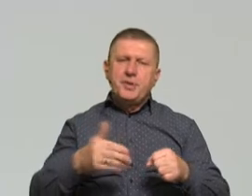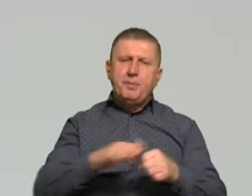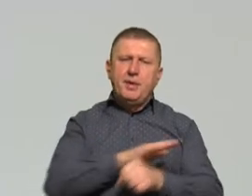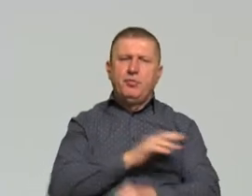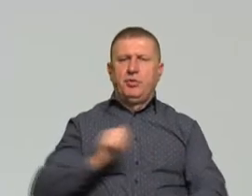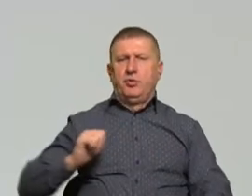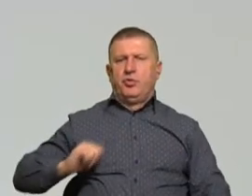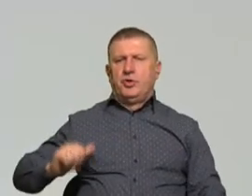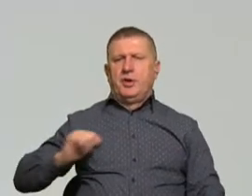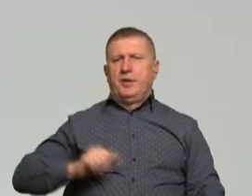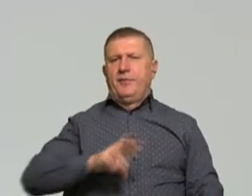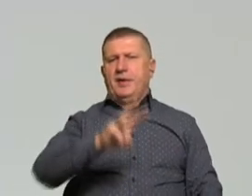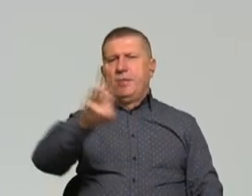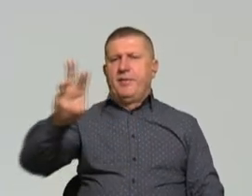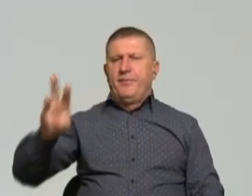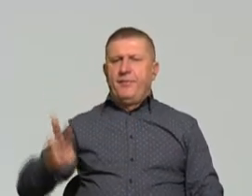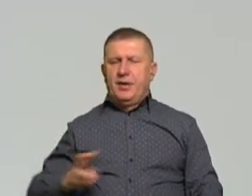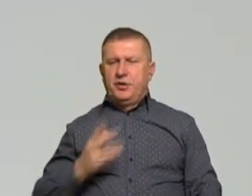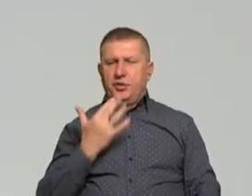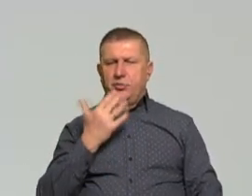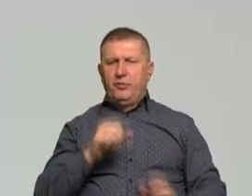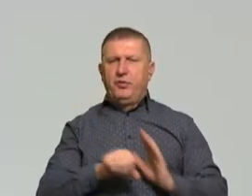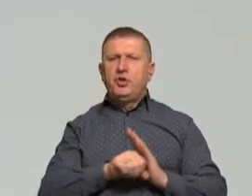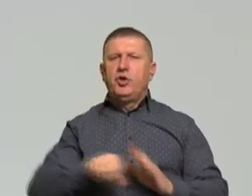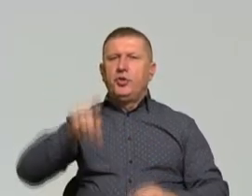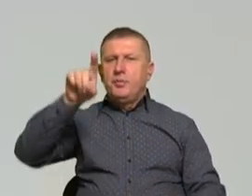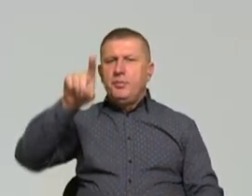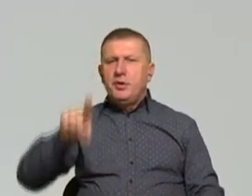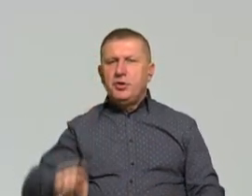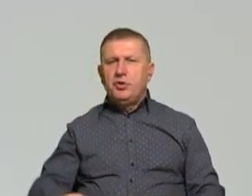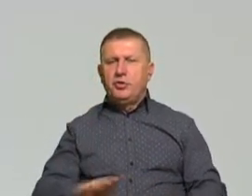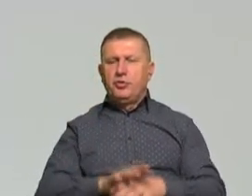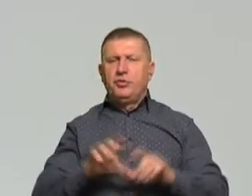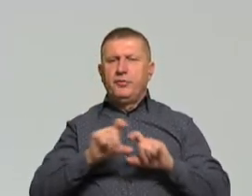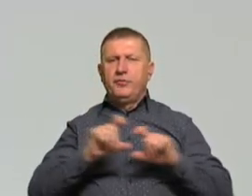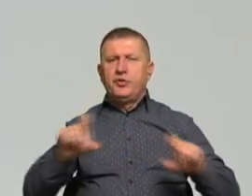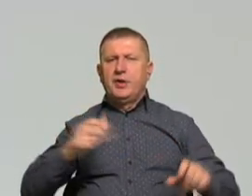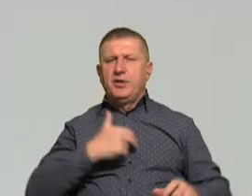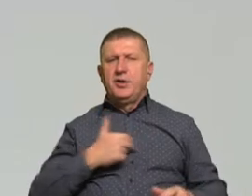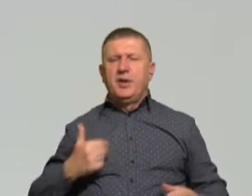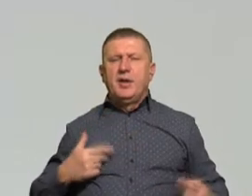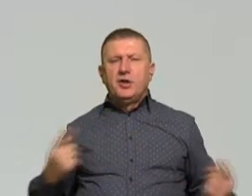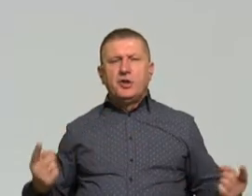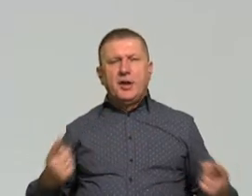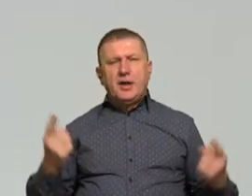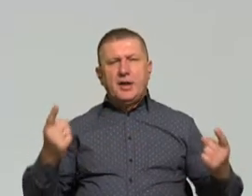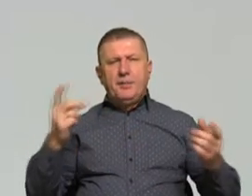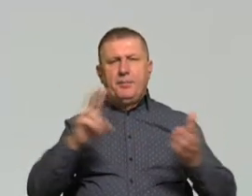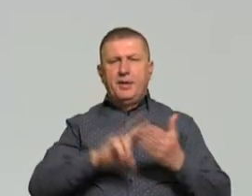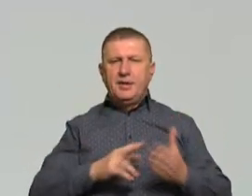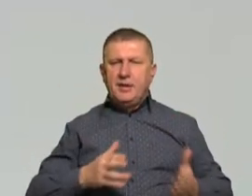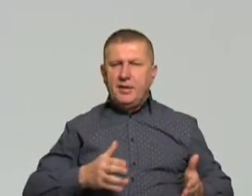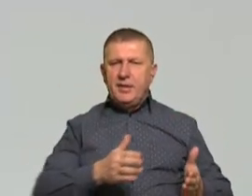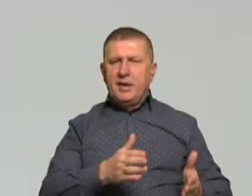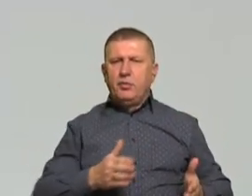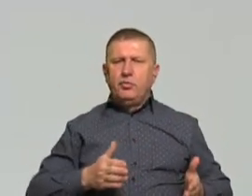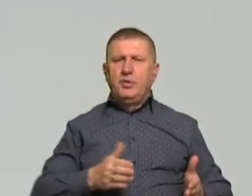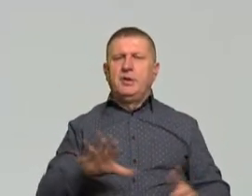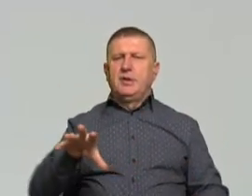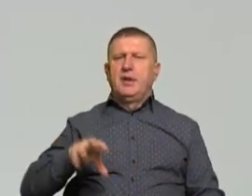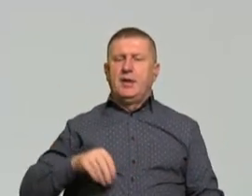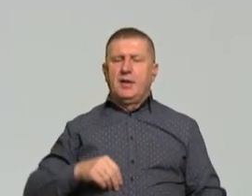oczekiwania, o których mówicie nam od ponad miesiąca w trakcie naszej kampanii, którą spędziliśmy na ulicy razem z wami.